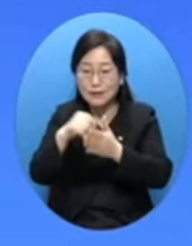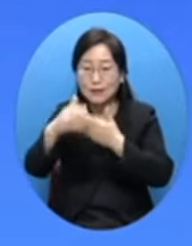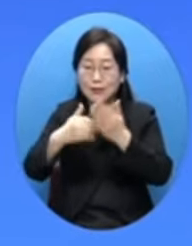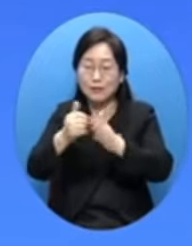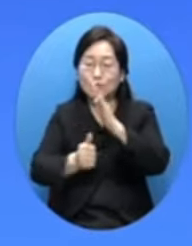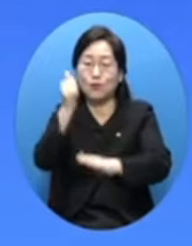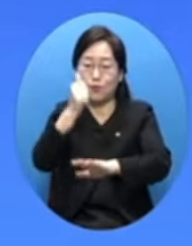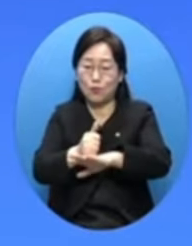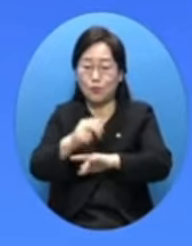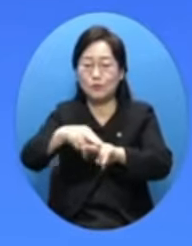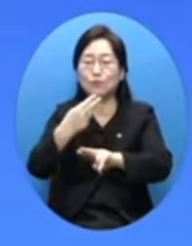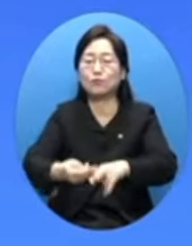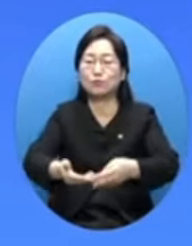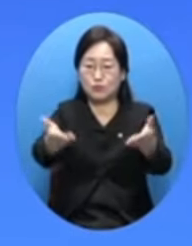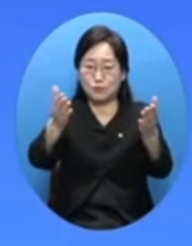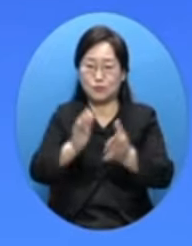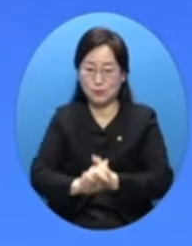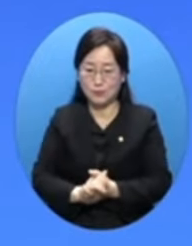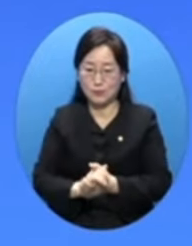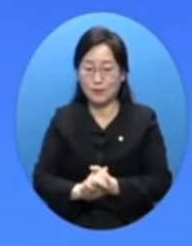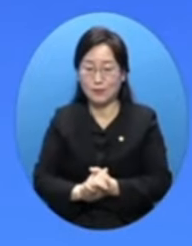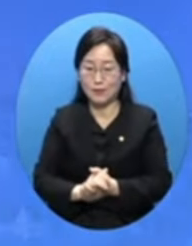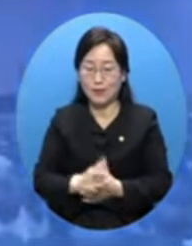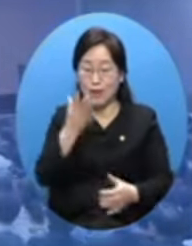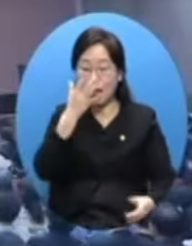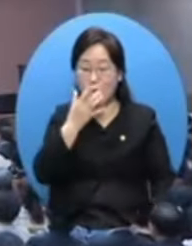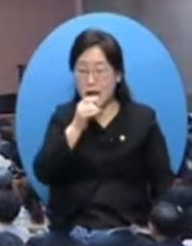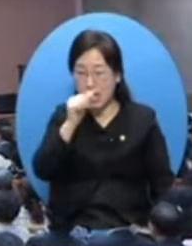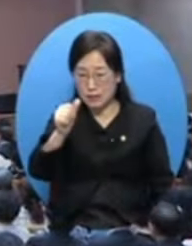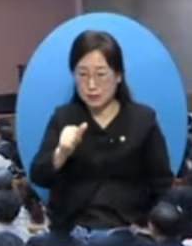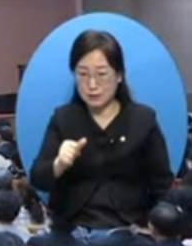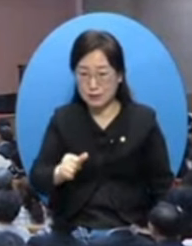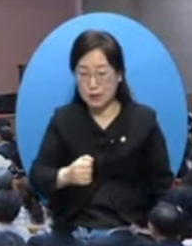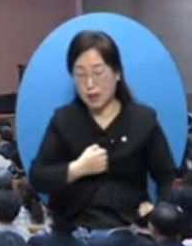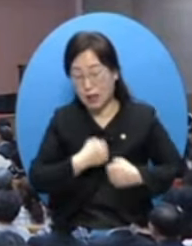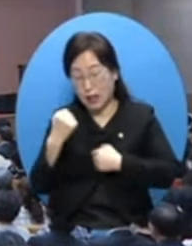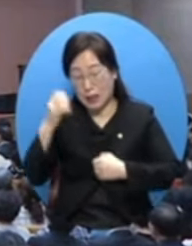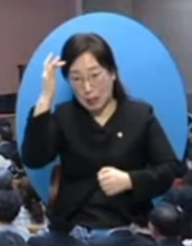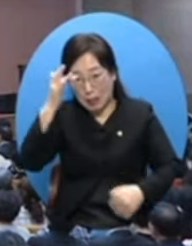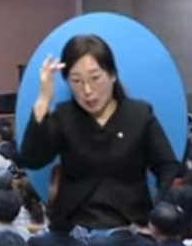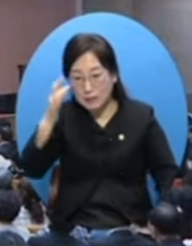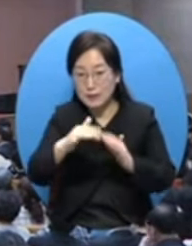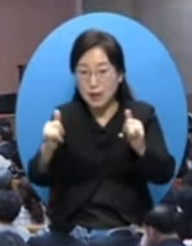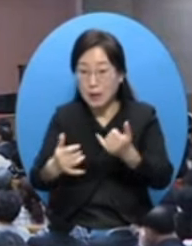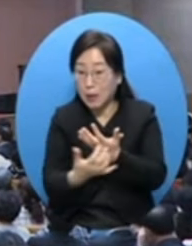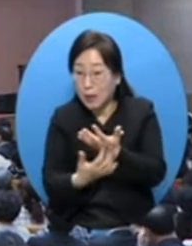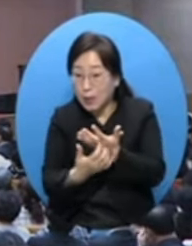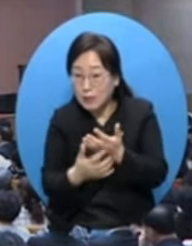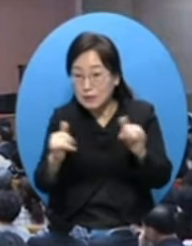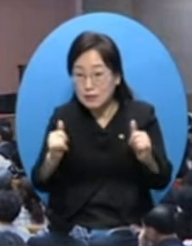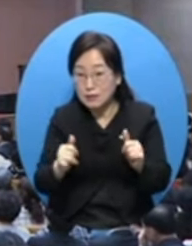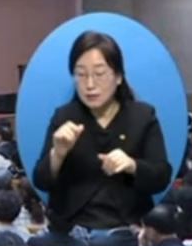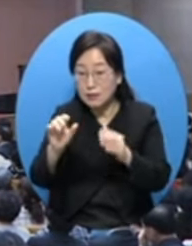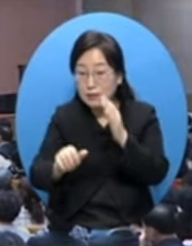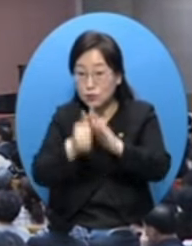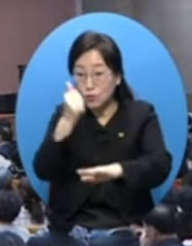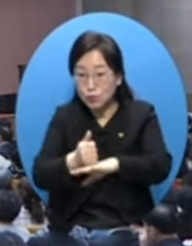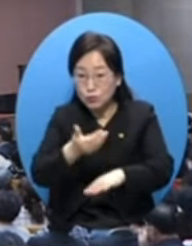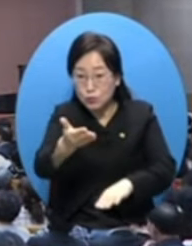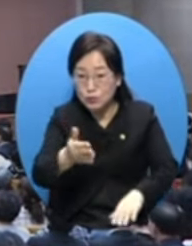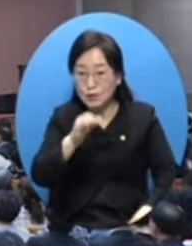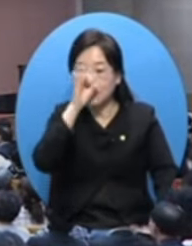성공이란 선물을 주시는 것입니다 절대로 게으름 피는 사람 꾀를 부 사람에게 하나님이 성공을 선물 주시지